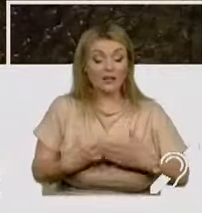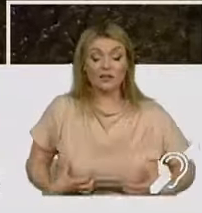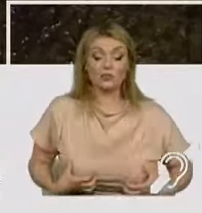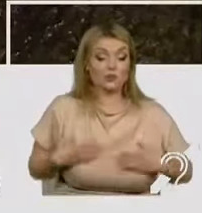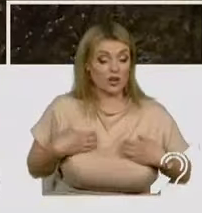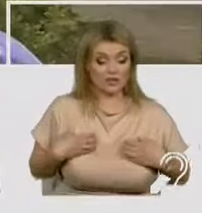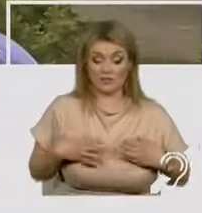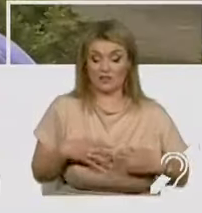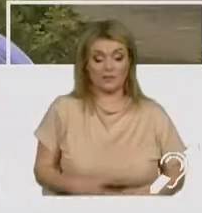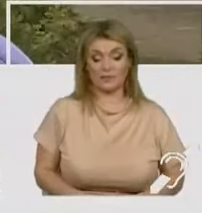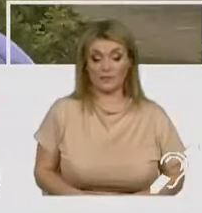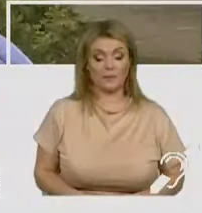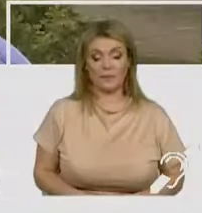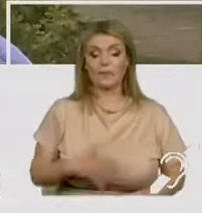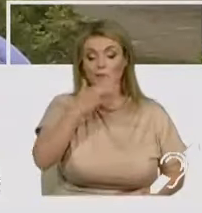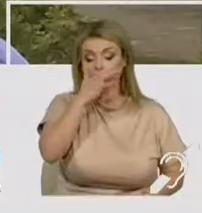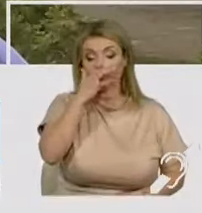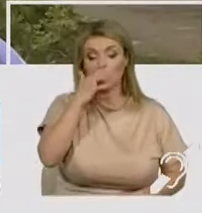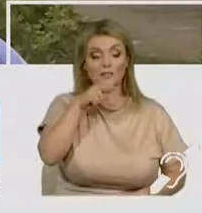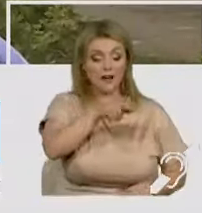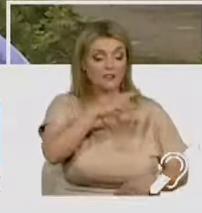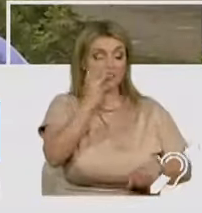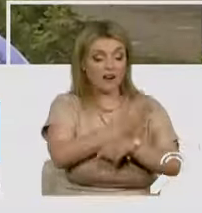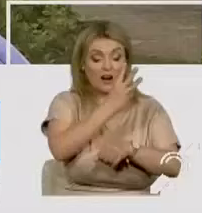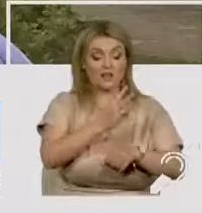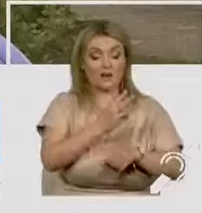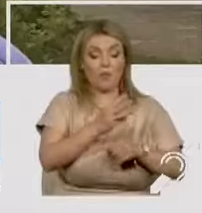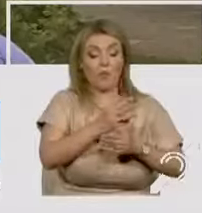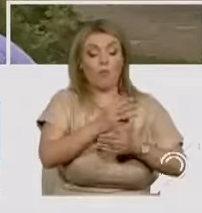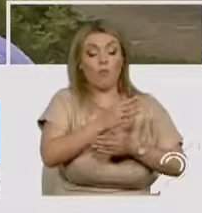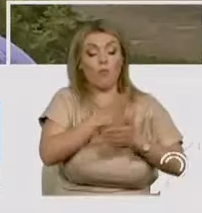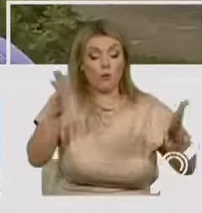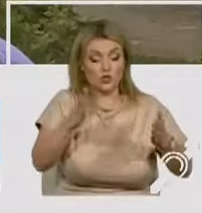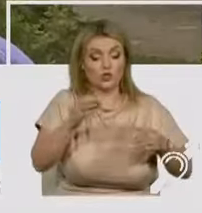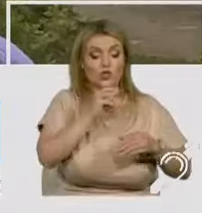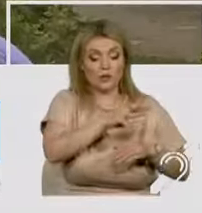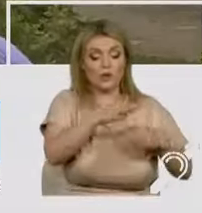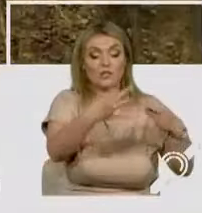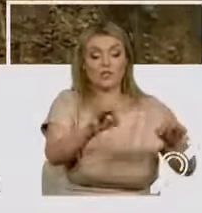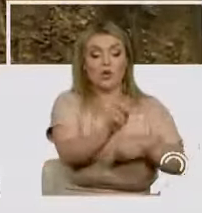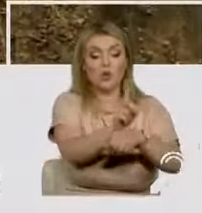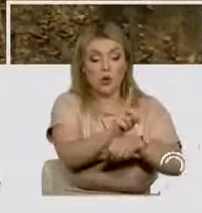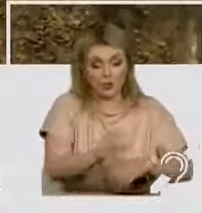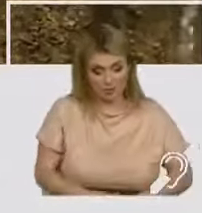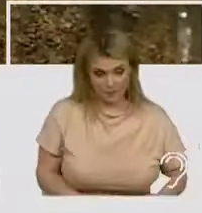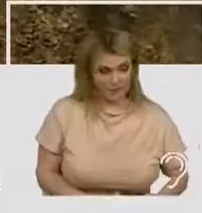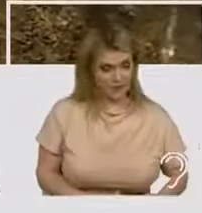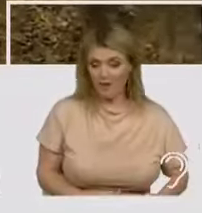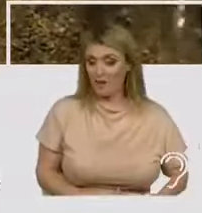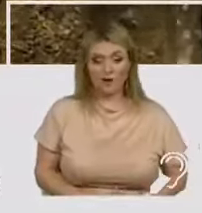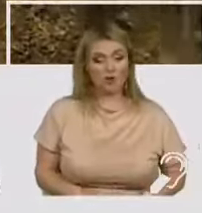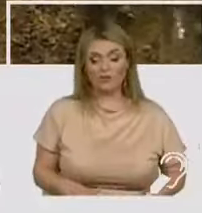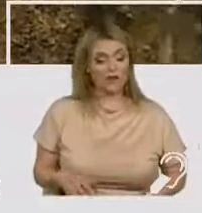componente chimice. Pentru nitrați sunt și de 3 ori depășiți. Bacterii coliforme sunt și peste 100 și ceva. Norma trebuie să fie